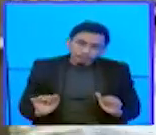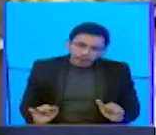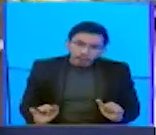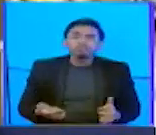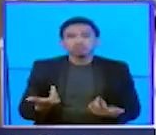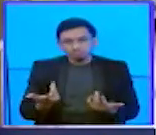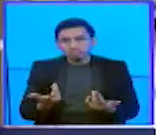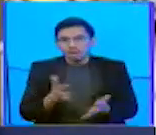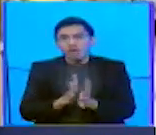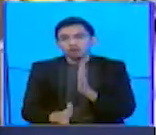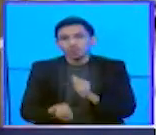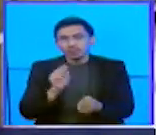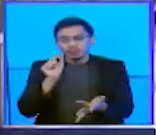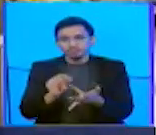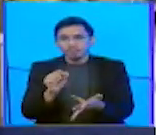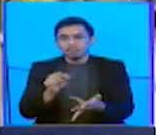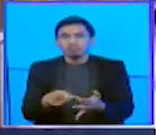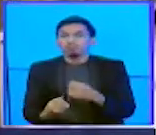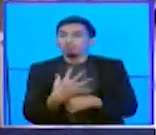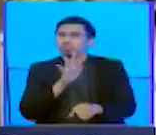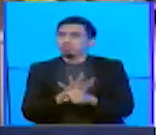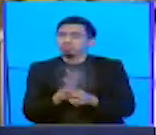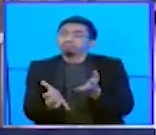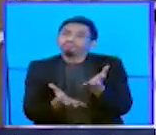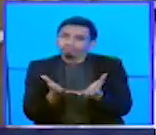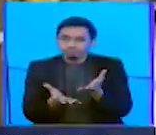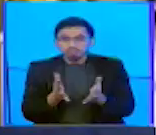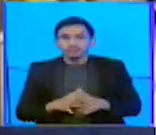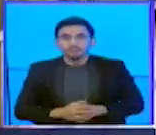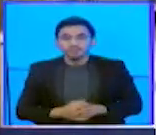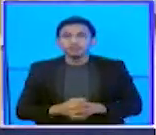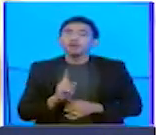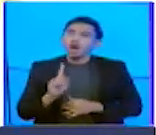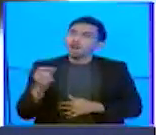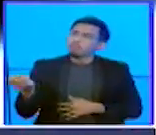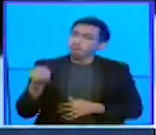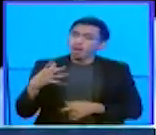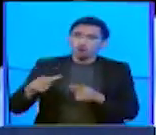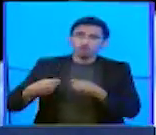ternyata banyak yang reaktif. Terus ada beberapa pedagang juga yang meninggal.